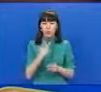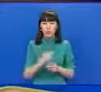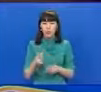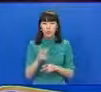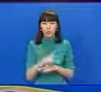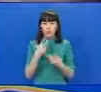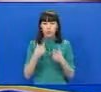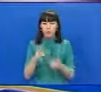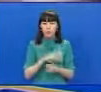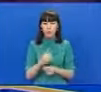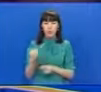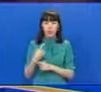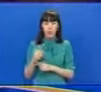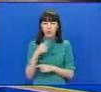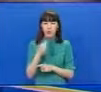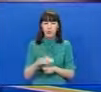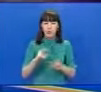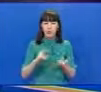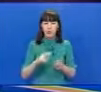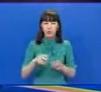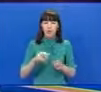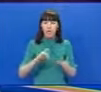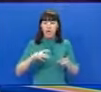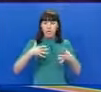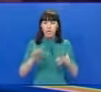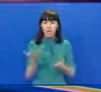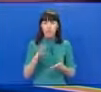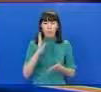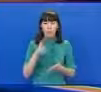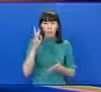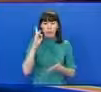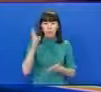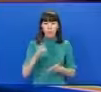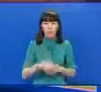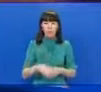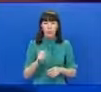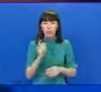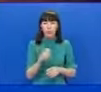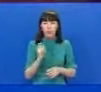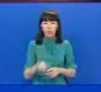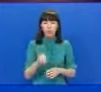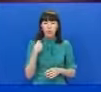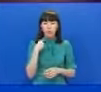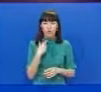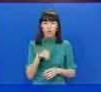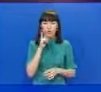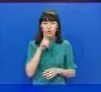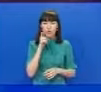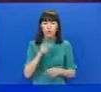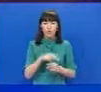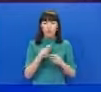көрген болатын. Тәртіп сақшыларының айтуынша, кафенің әкімшілігі оқиғаның қашан болғандығын айта алмаған. Мекеме жұмысшылары онда алкоголь сусындарын кәмелет жасына